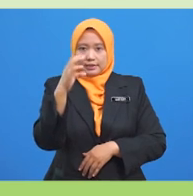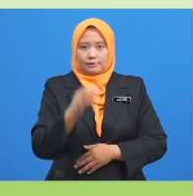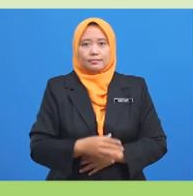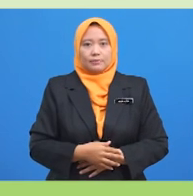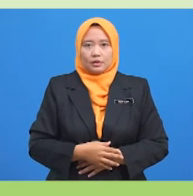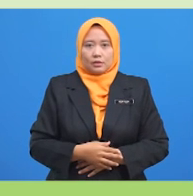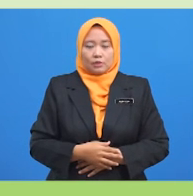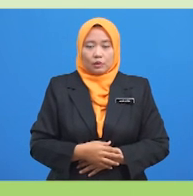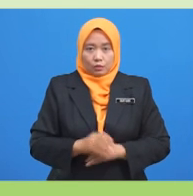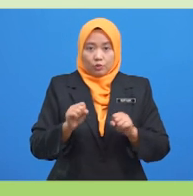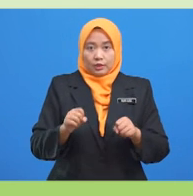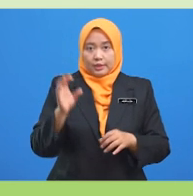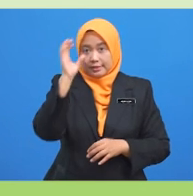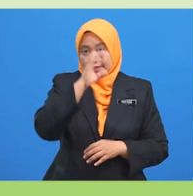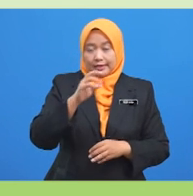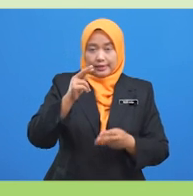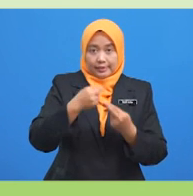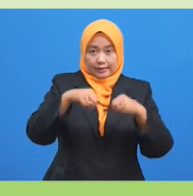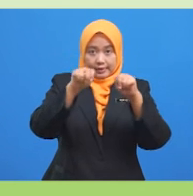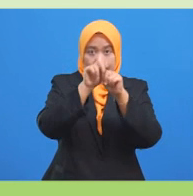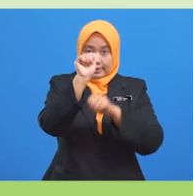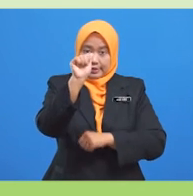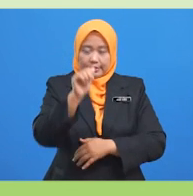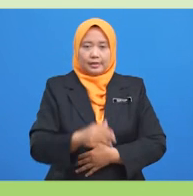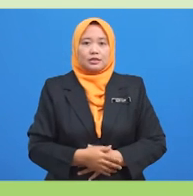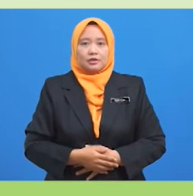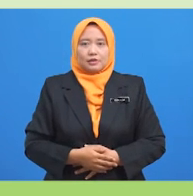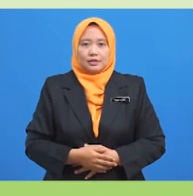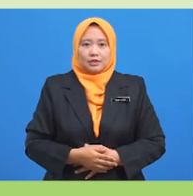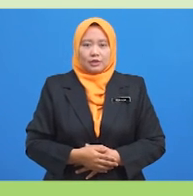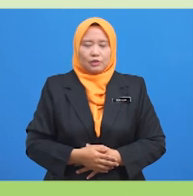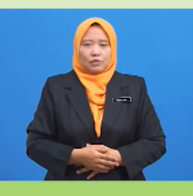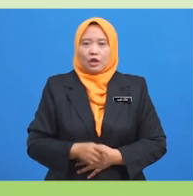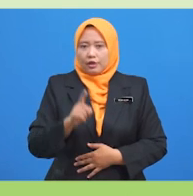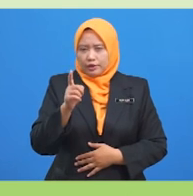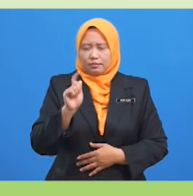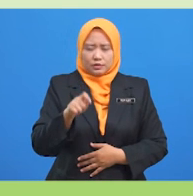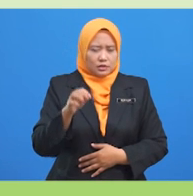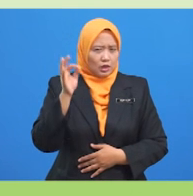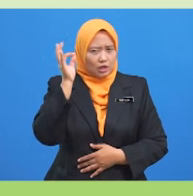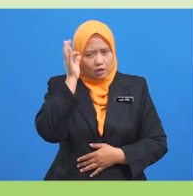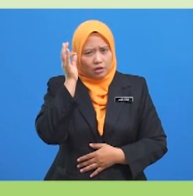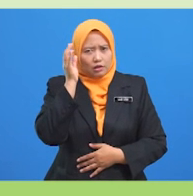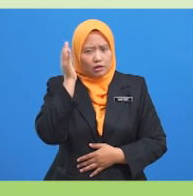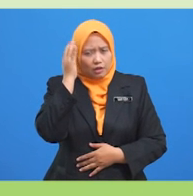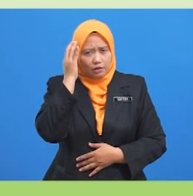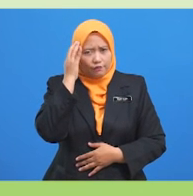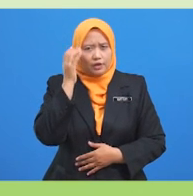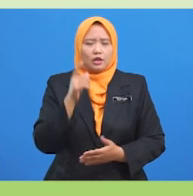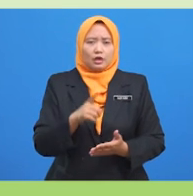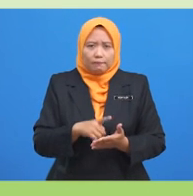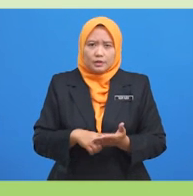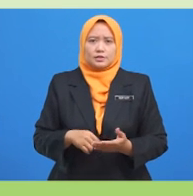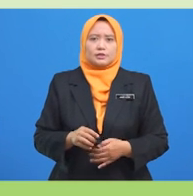Berjayakah anda mencari nilai A? Murid-murid, anda perlu menghafal rumus bagi kos purata iaitu